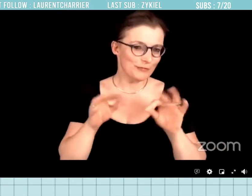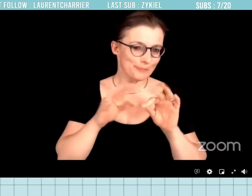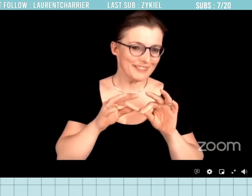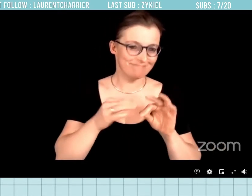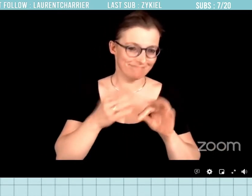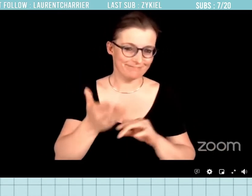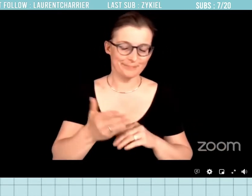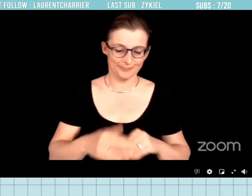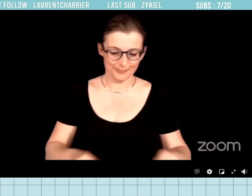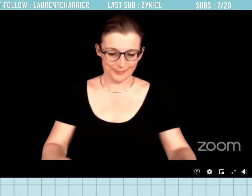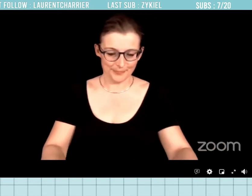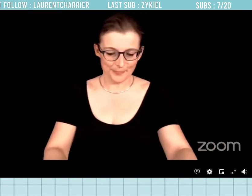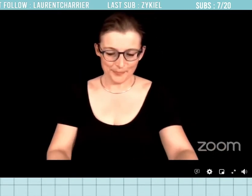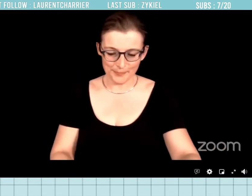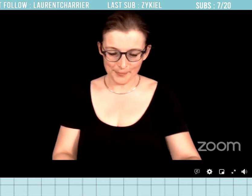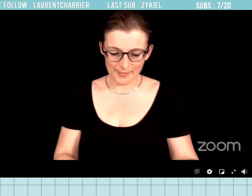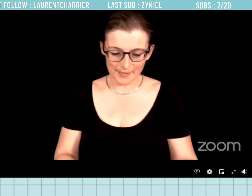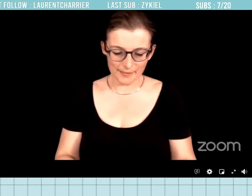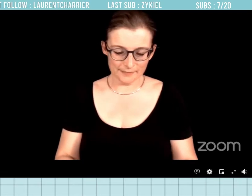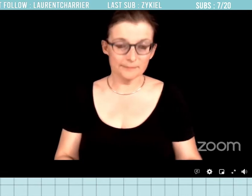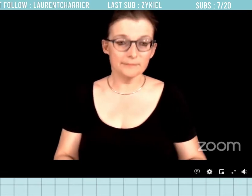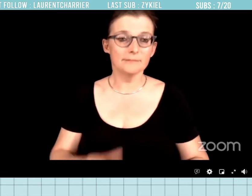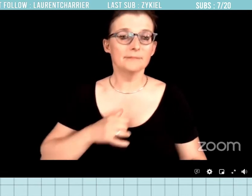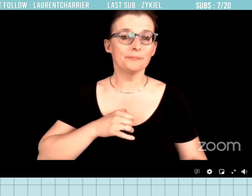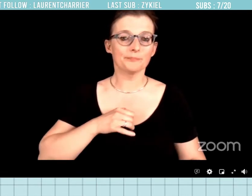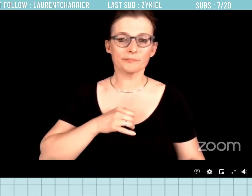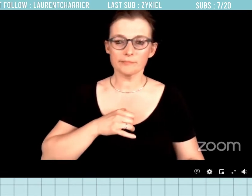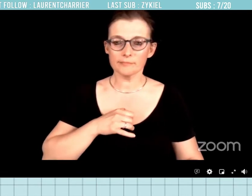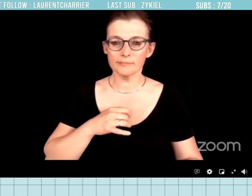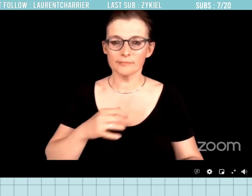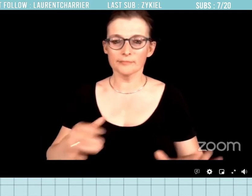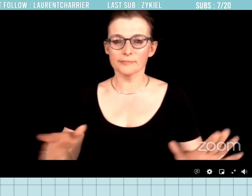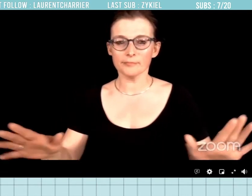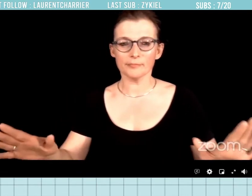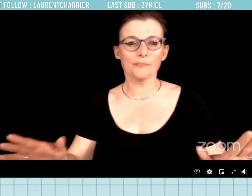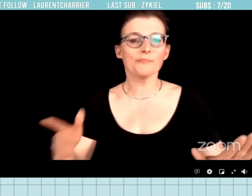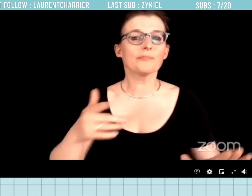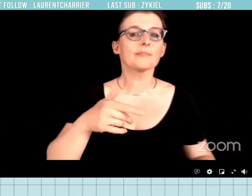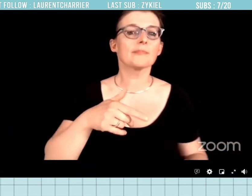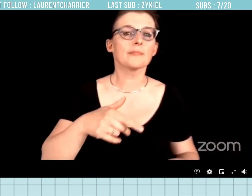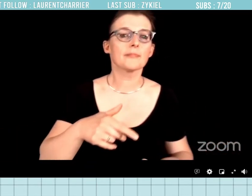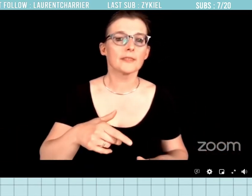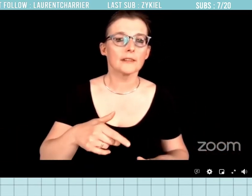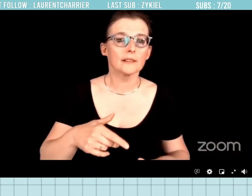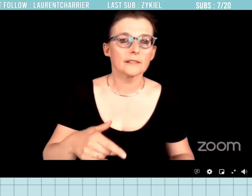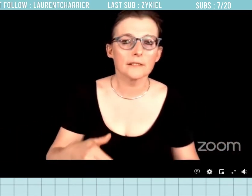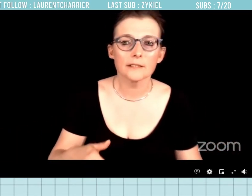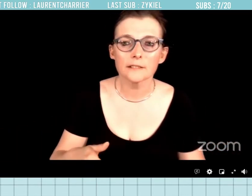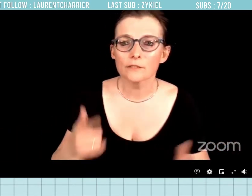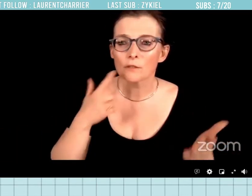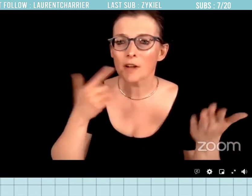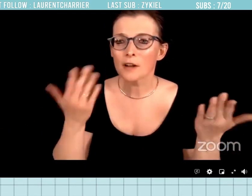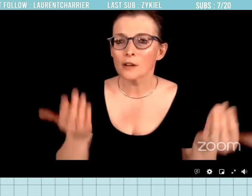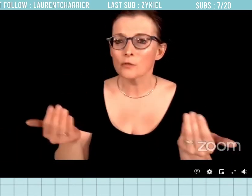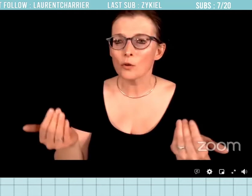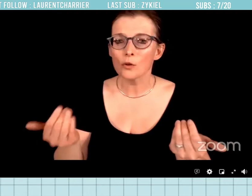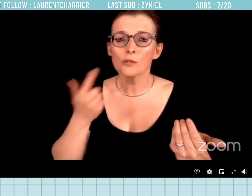Alors, nous avons plusieurs invités, comme je viens de vous le dire. Je vais vous les présenter maintenant.